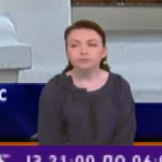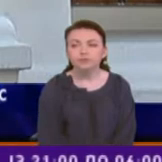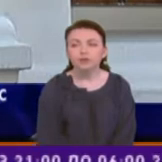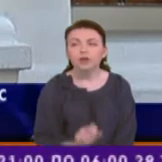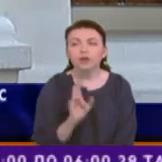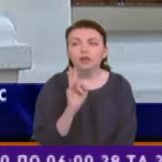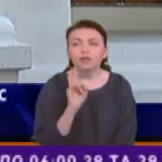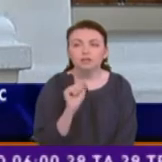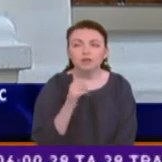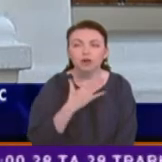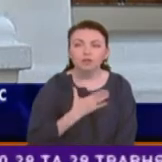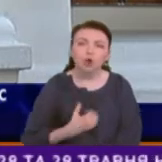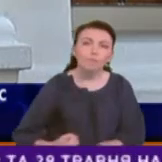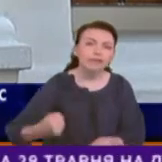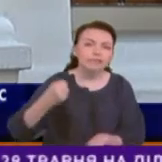нашого предстоятеля,